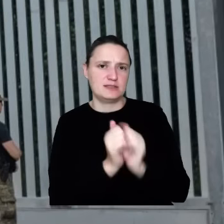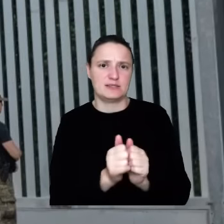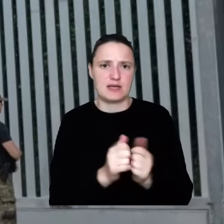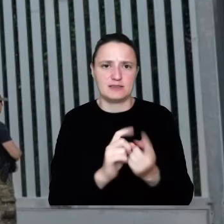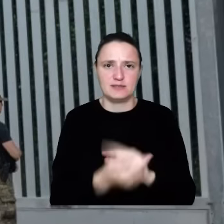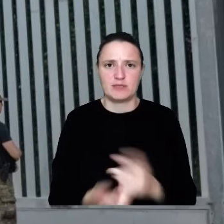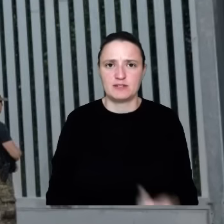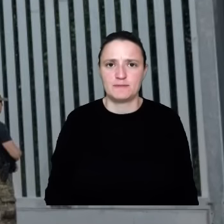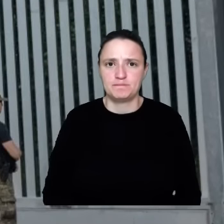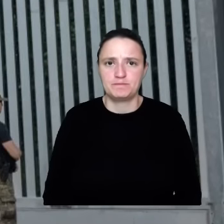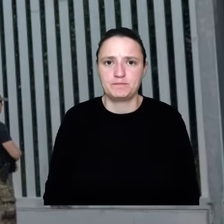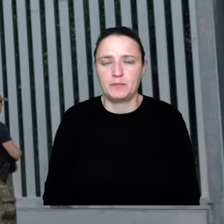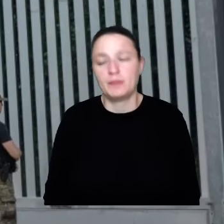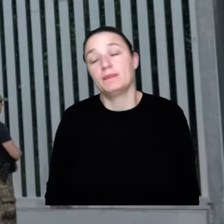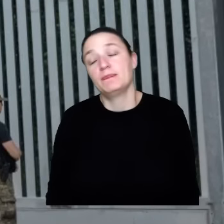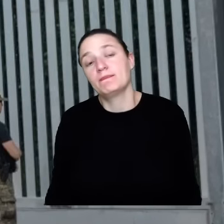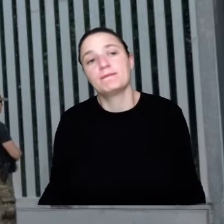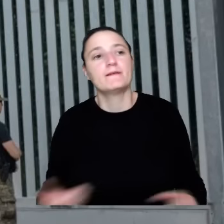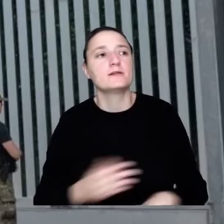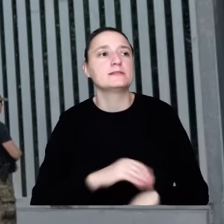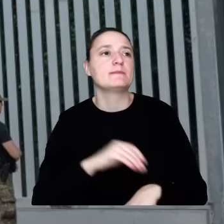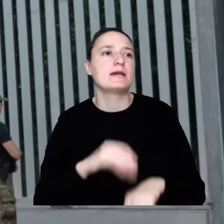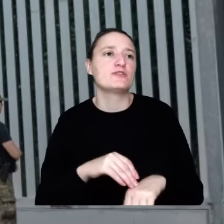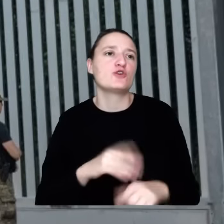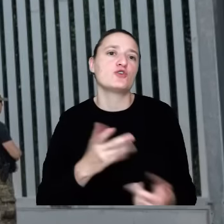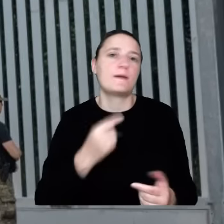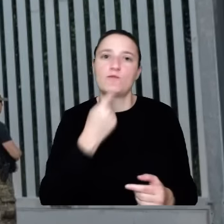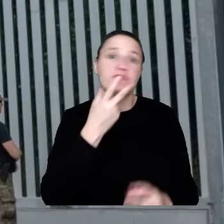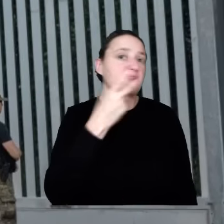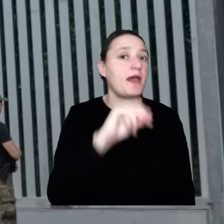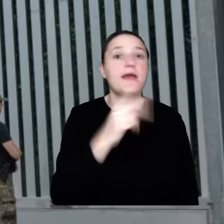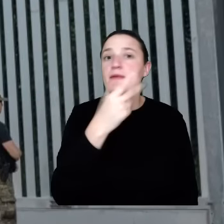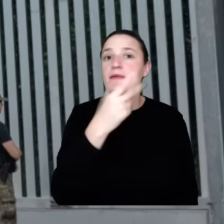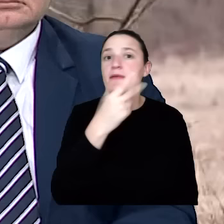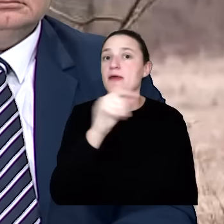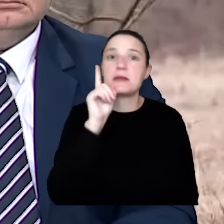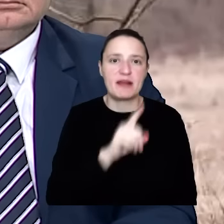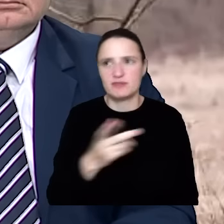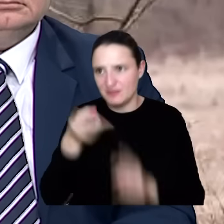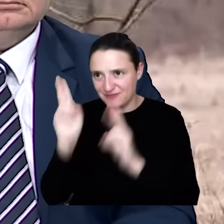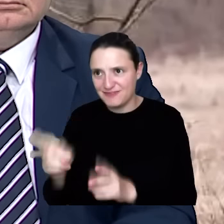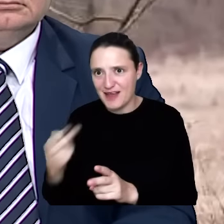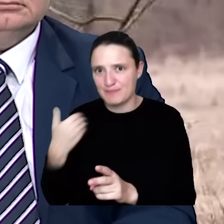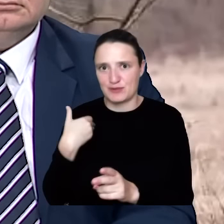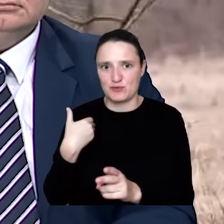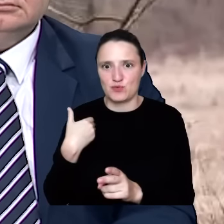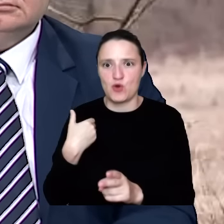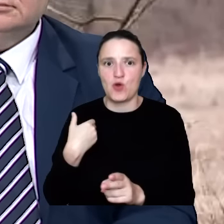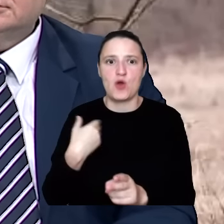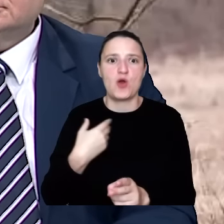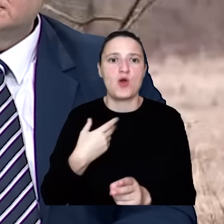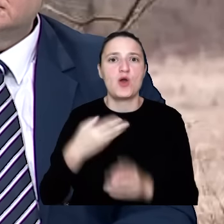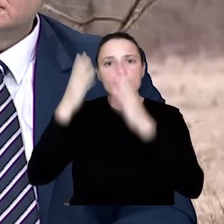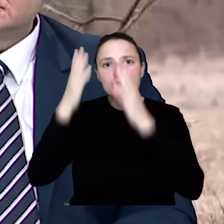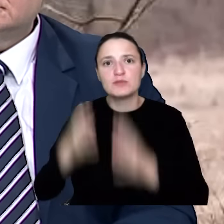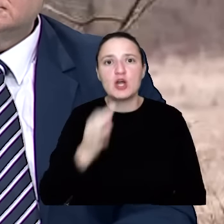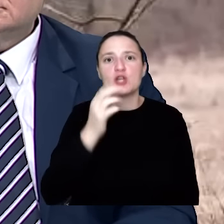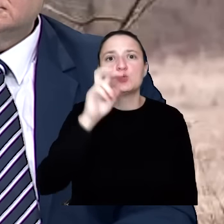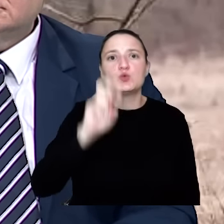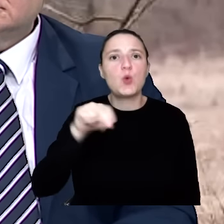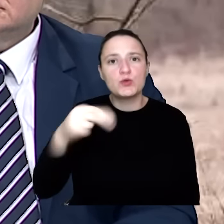stosować dwie metody. Zaprzeczenie wbrew oczywistym faktom, ponieważ Róża Thun jest